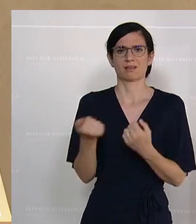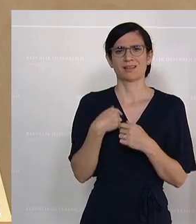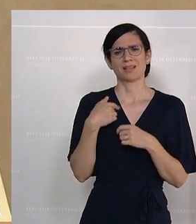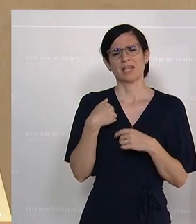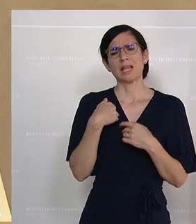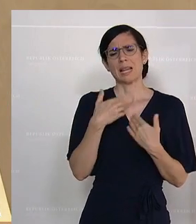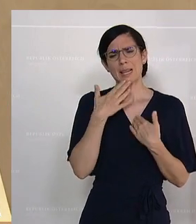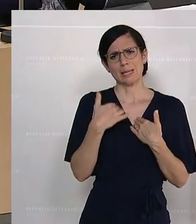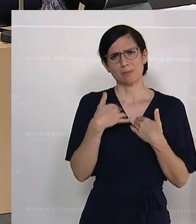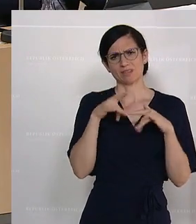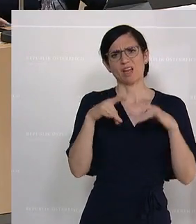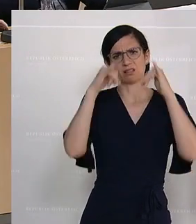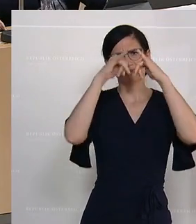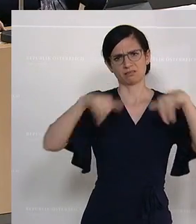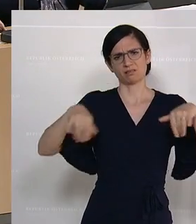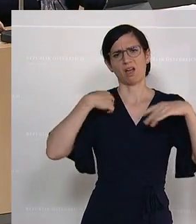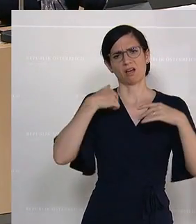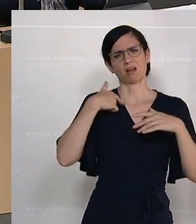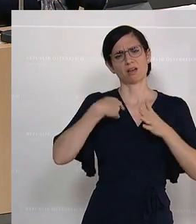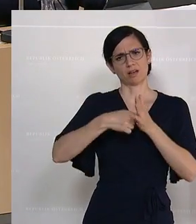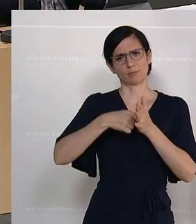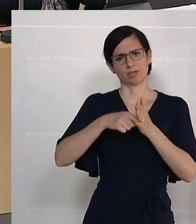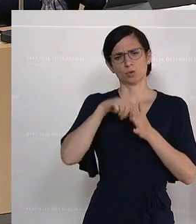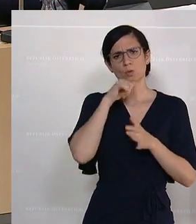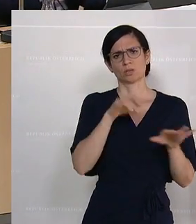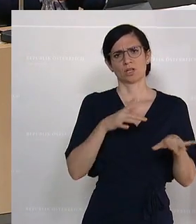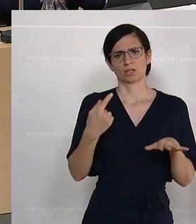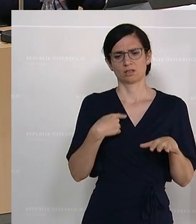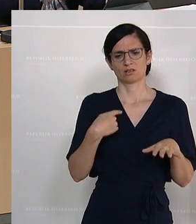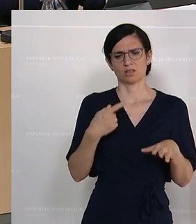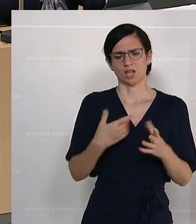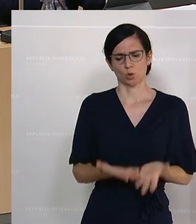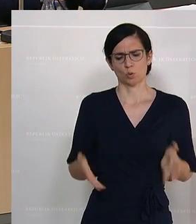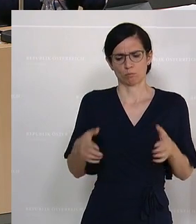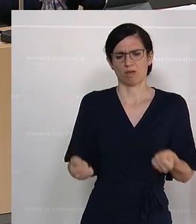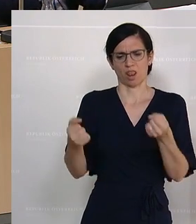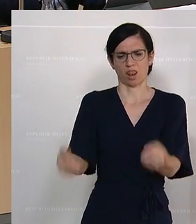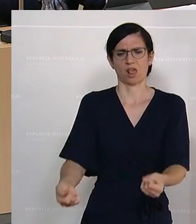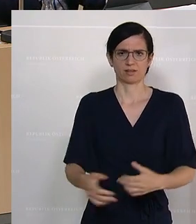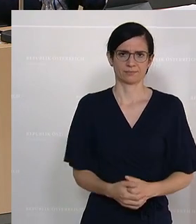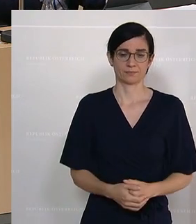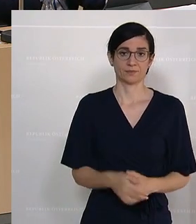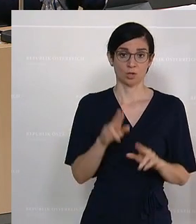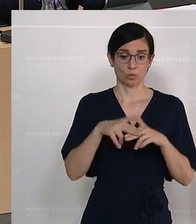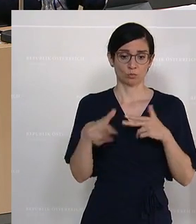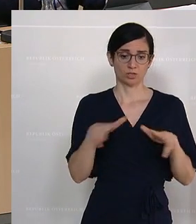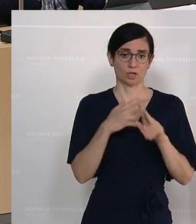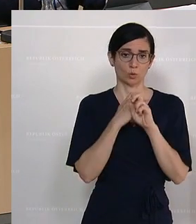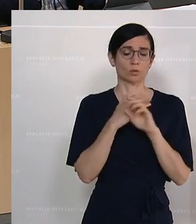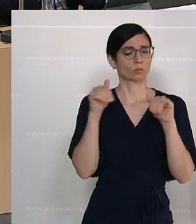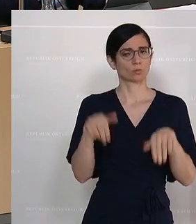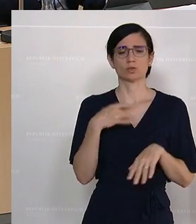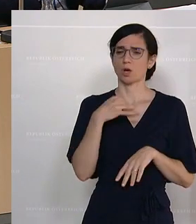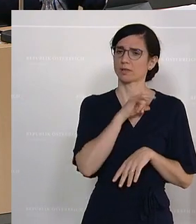und die kühe unterstellen das war scheider und sie sollte sich darauf besinnen dass sie eine österreichische bundesregierung sind und interessen der österreichischen